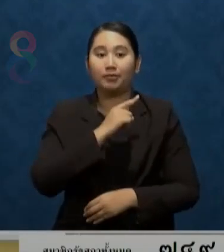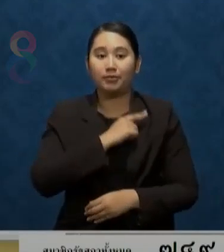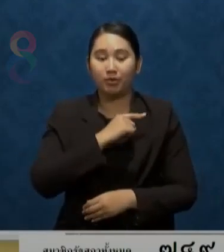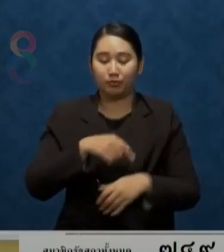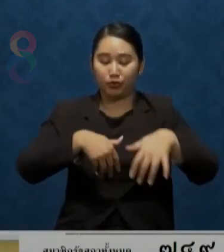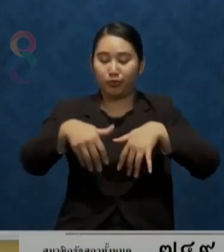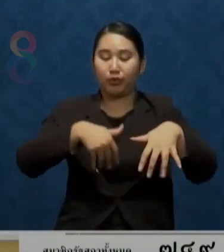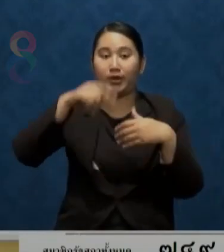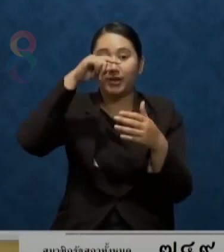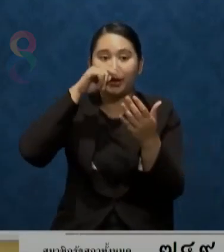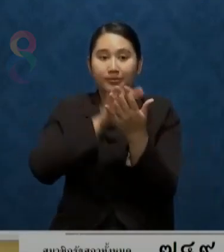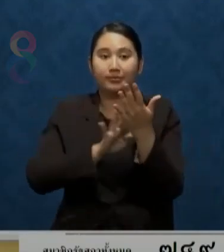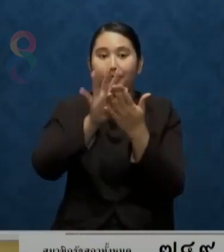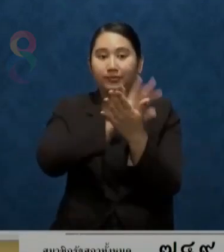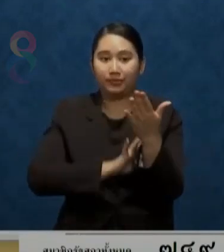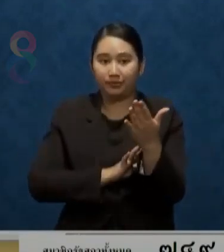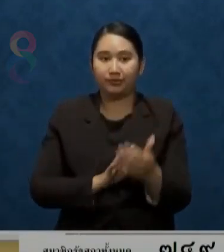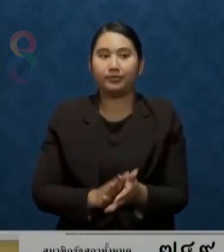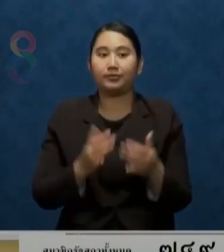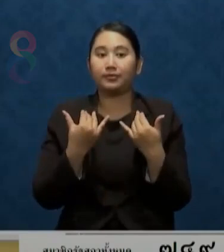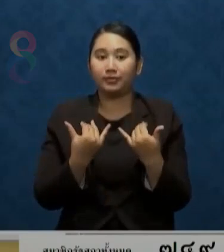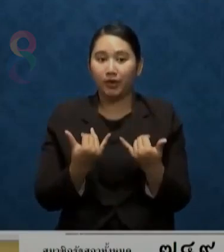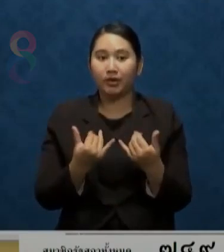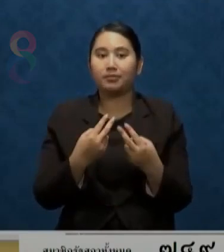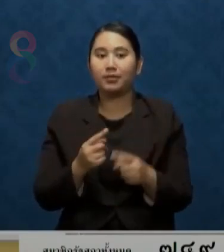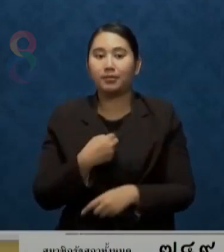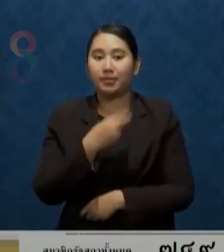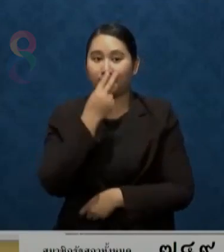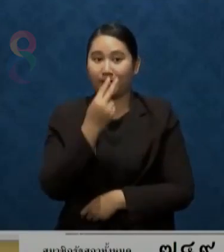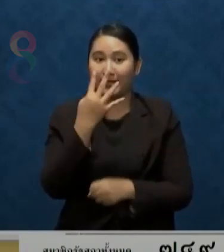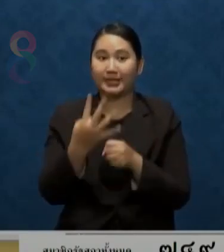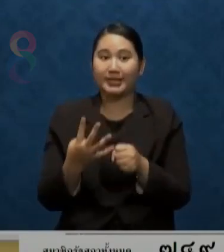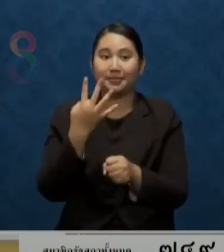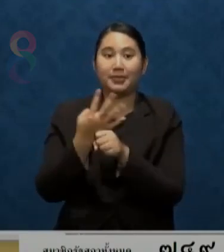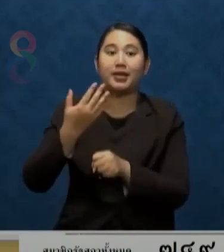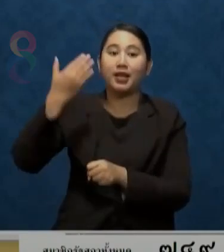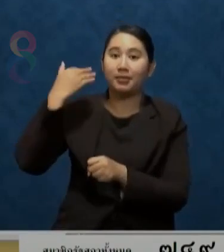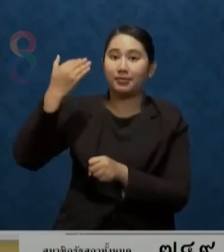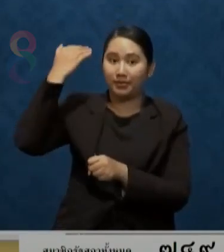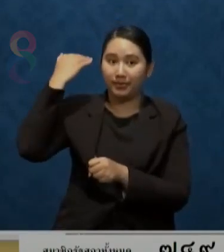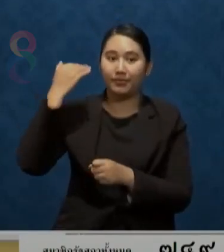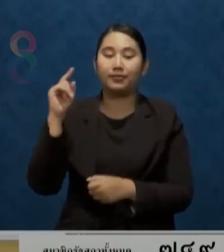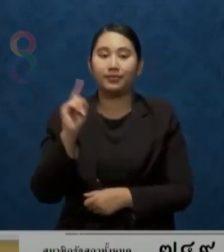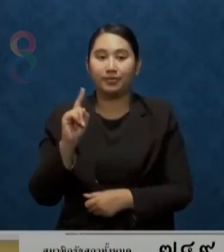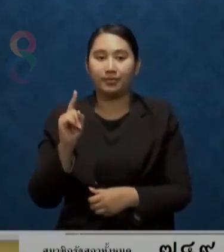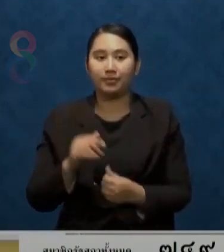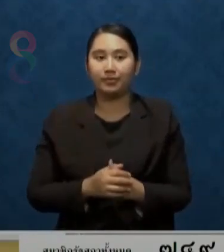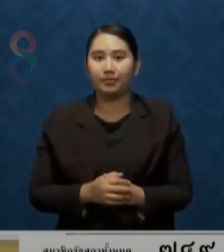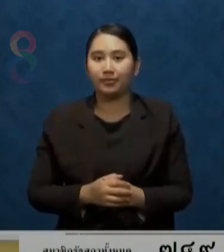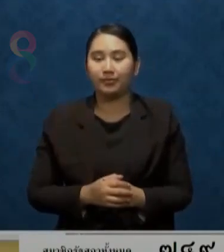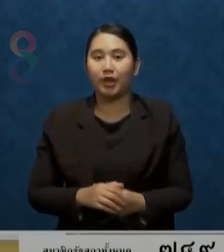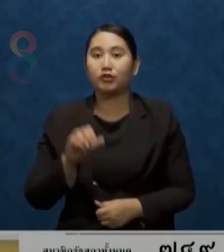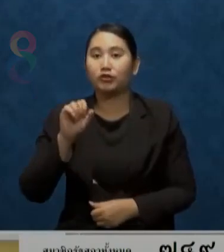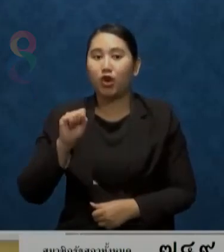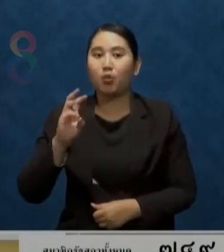าชนแต่สิ่งที่มันปรากฏการสำคัญในช่วง4ปีที่ผ่านมาเนี่ยนะครับวุฒิสภ